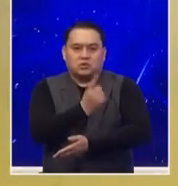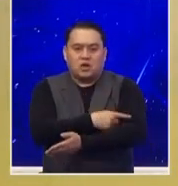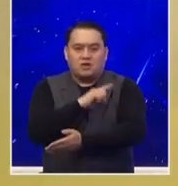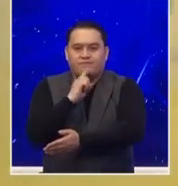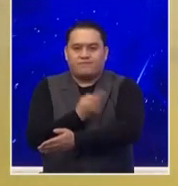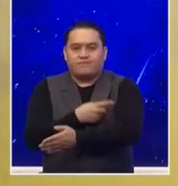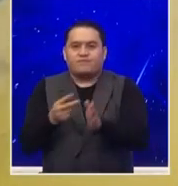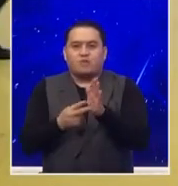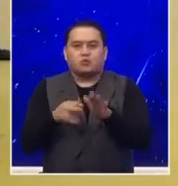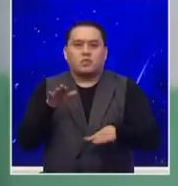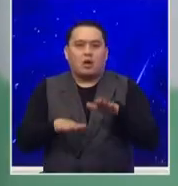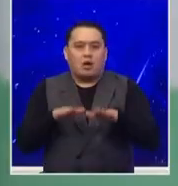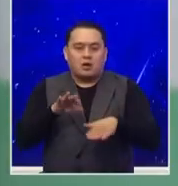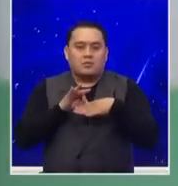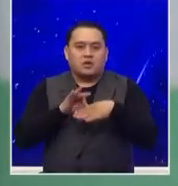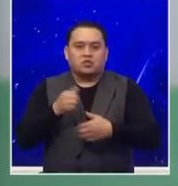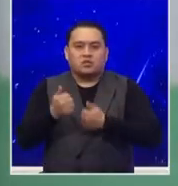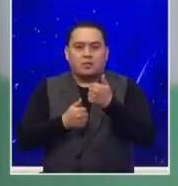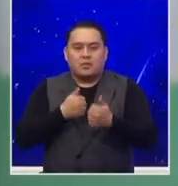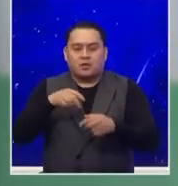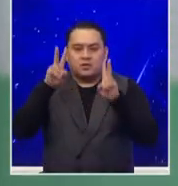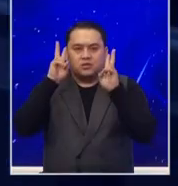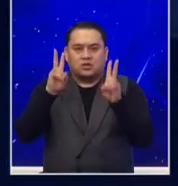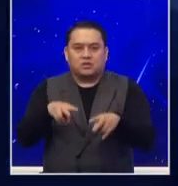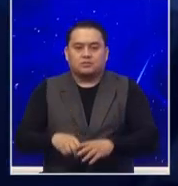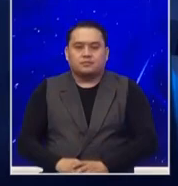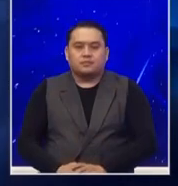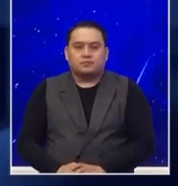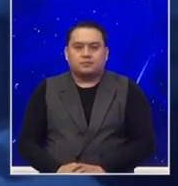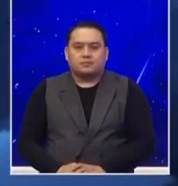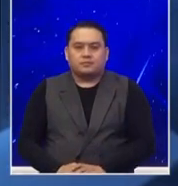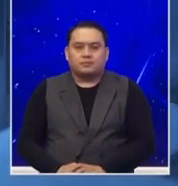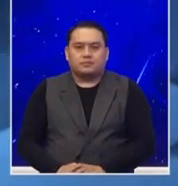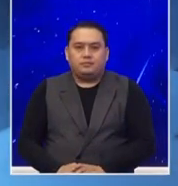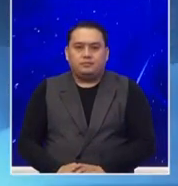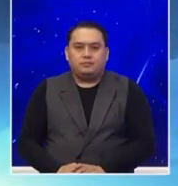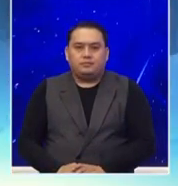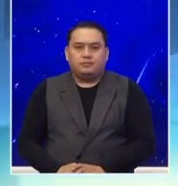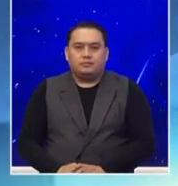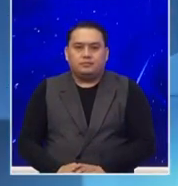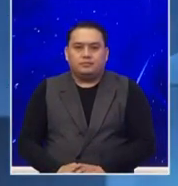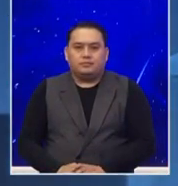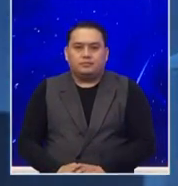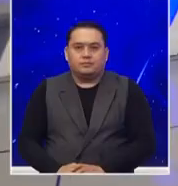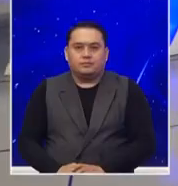8 весовых категориях. Где пройдет чемпионат, пока неизвестно. Алексей Цой, Блэк Утукпай, телеканал ЖТСУ.